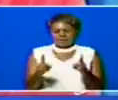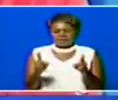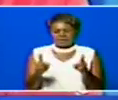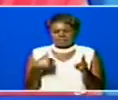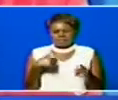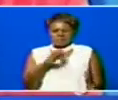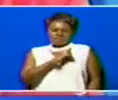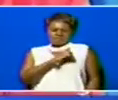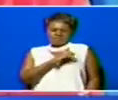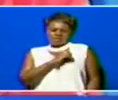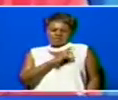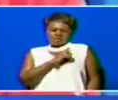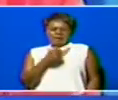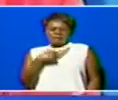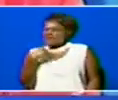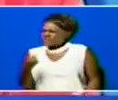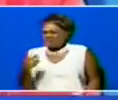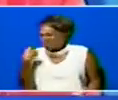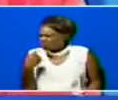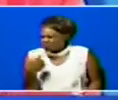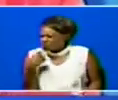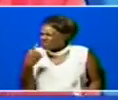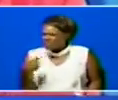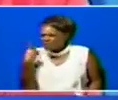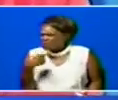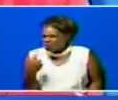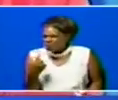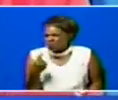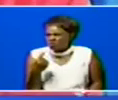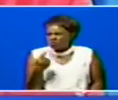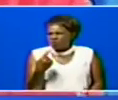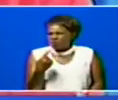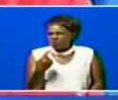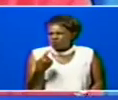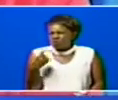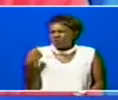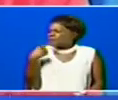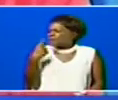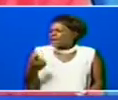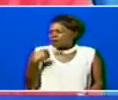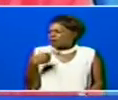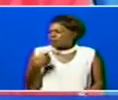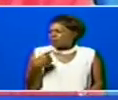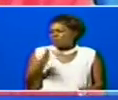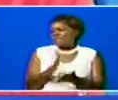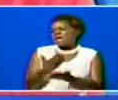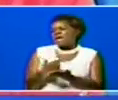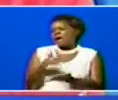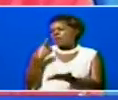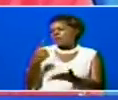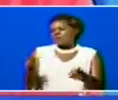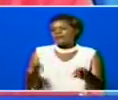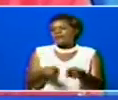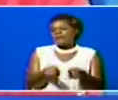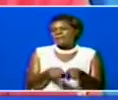ile uoga. Ni nani naweza kushiriki na yeye mateso ninayopitia kwa ile nyumba. But the